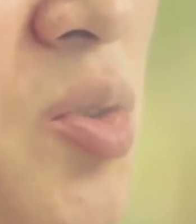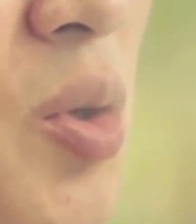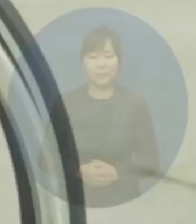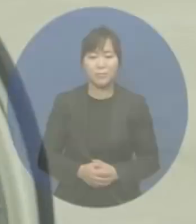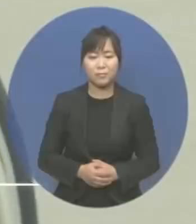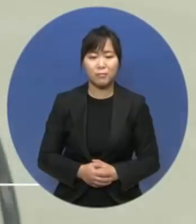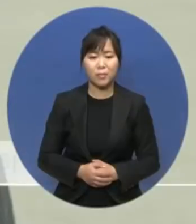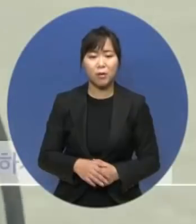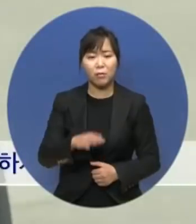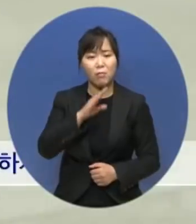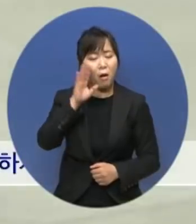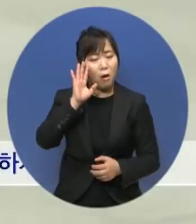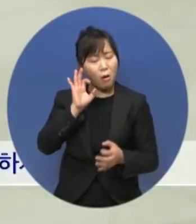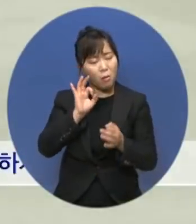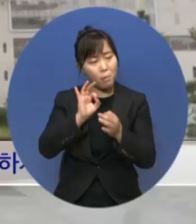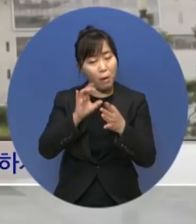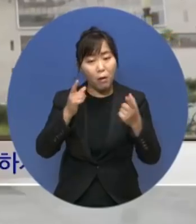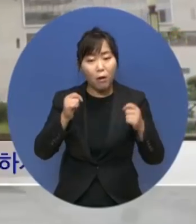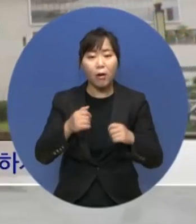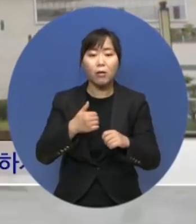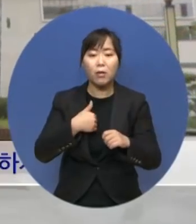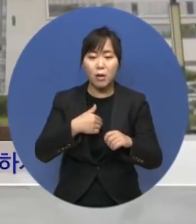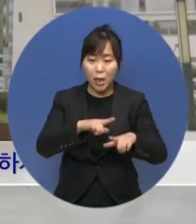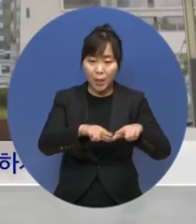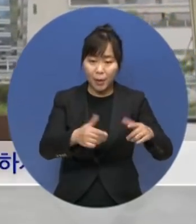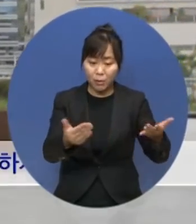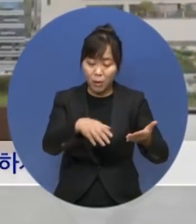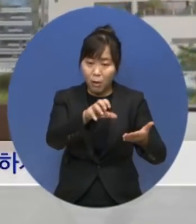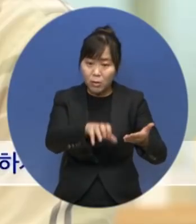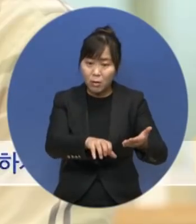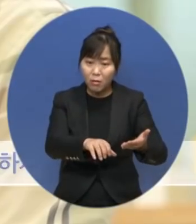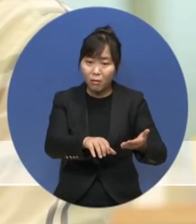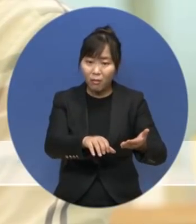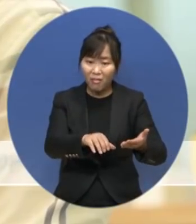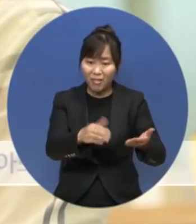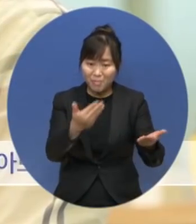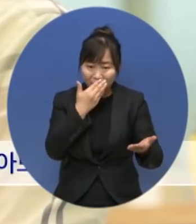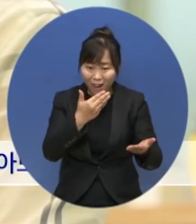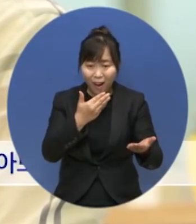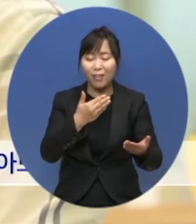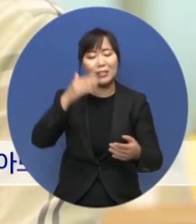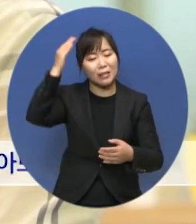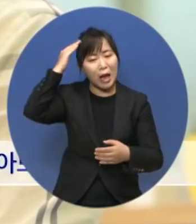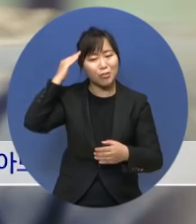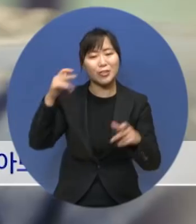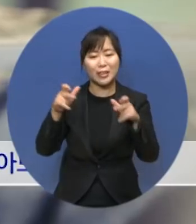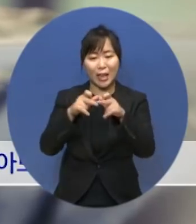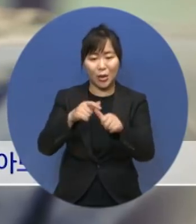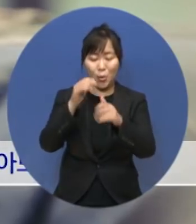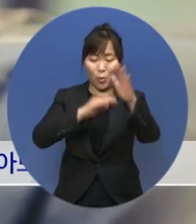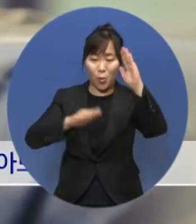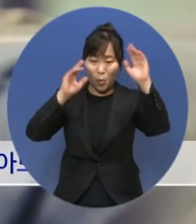상상도 못했죠. 제가 일반 직장에서 일하게 될 줄은. 한국장애인 고용공단을 만나서 상담받아